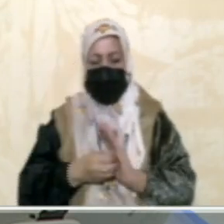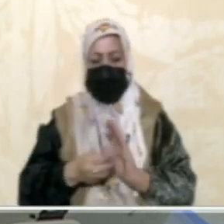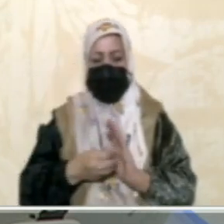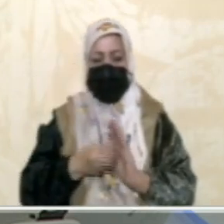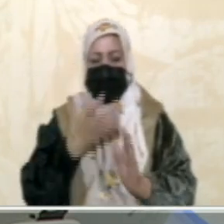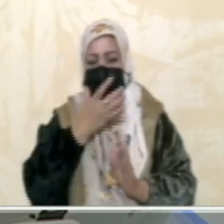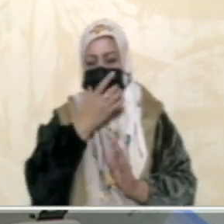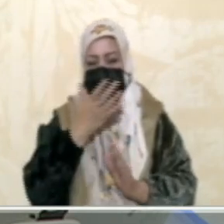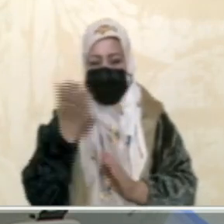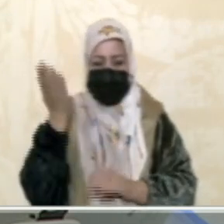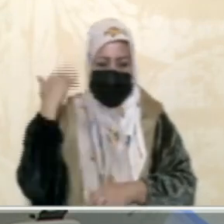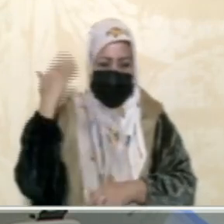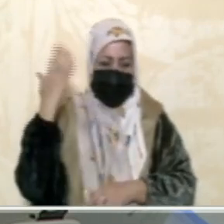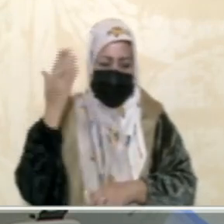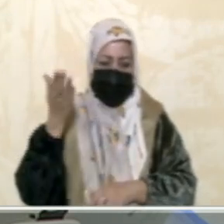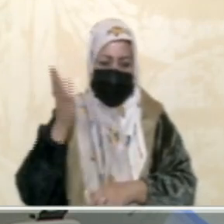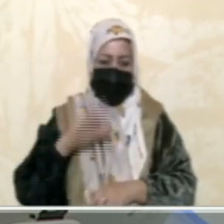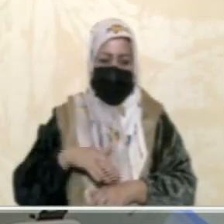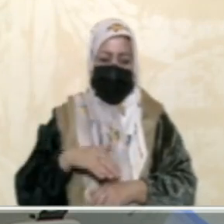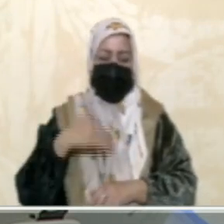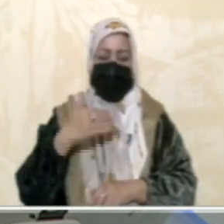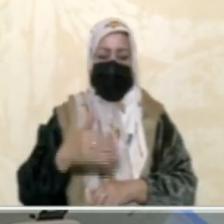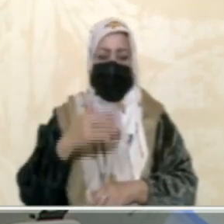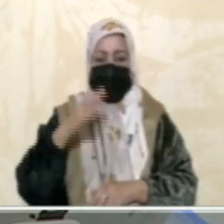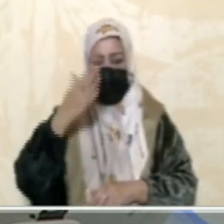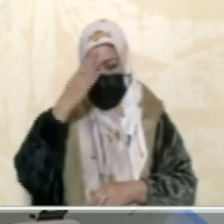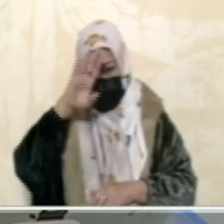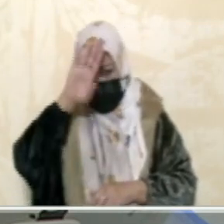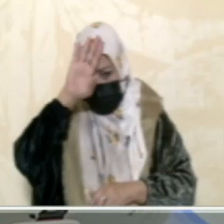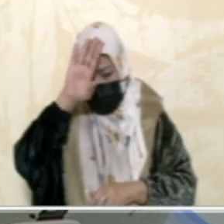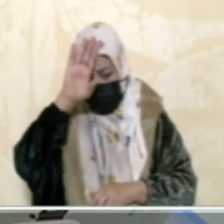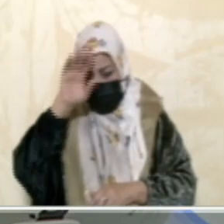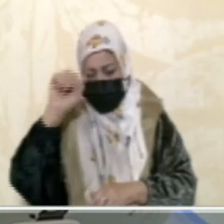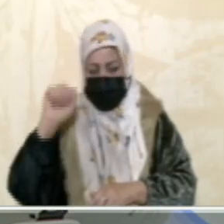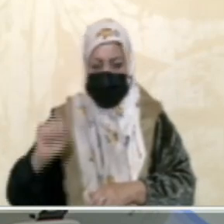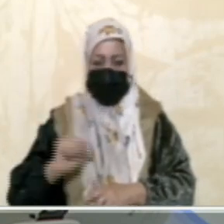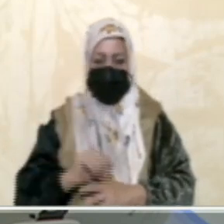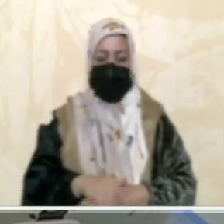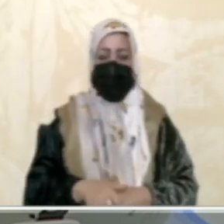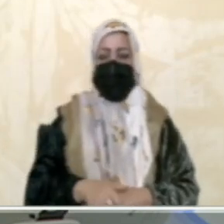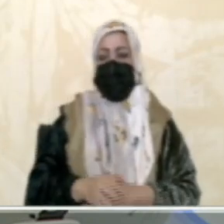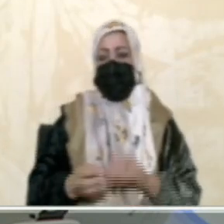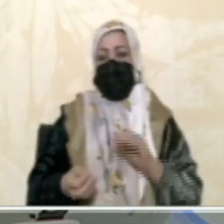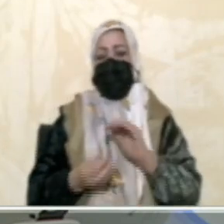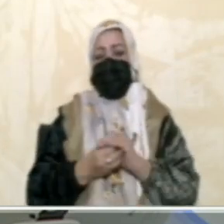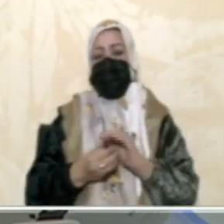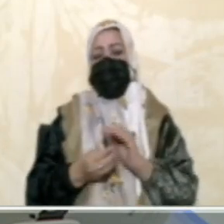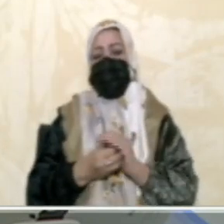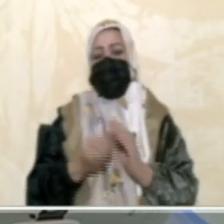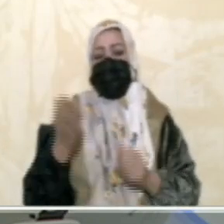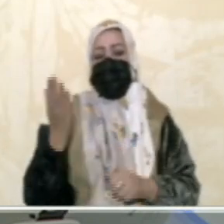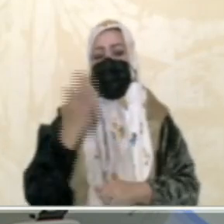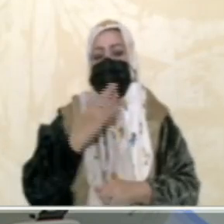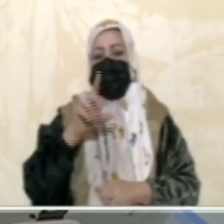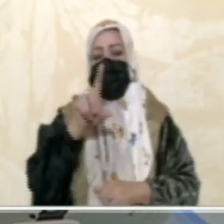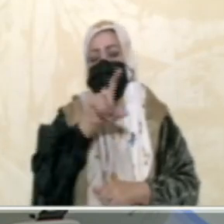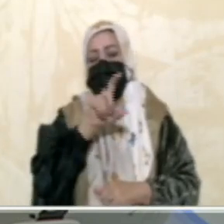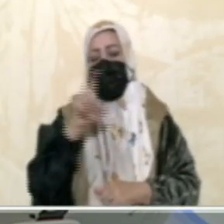محمد رحمه الله تخرج في كليه الشريعه سنه 1966